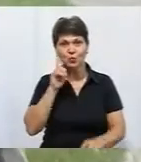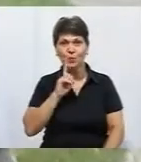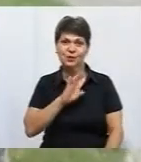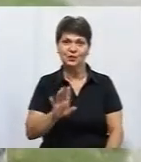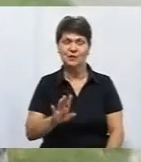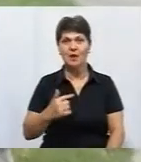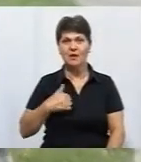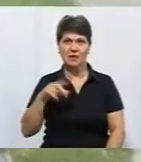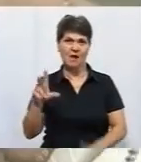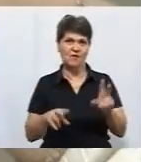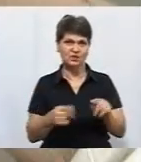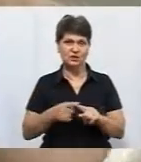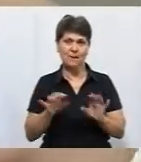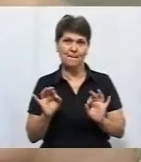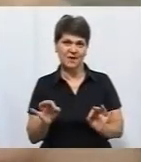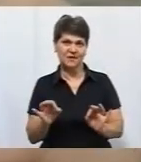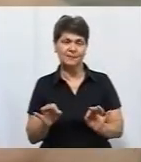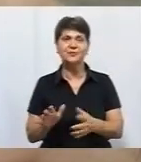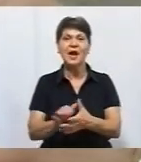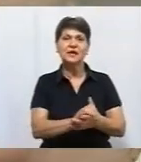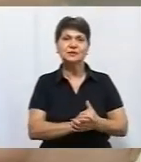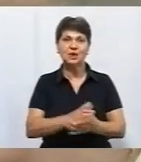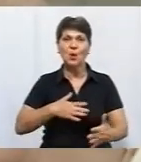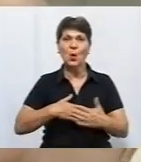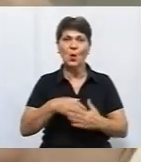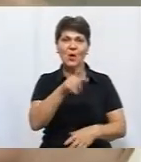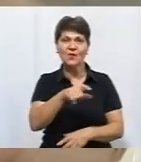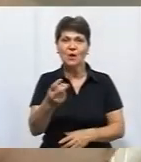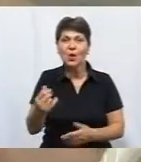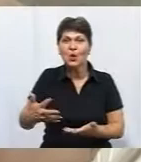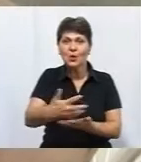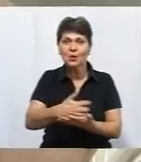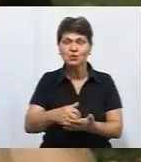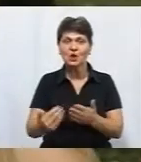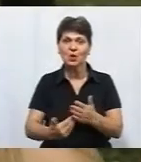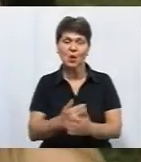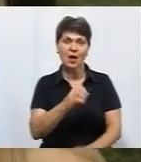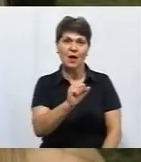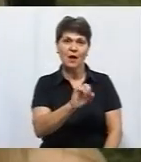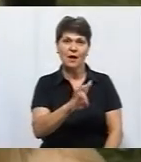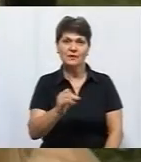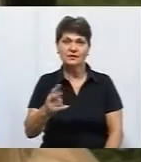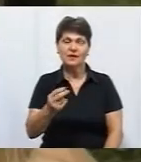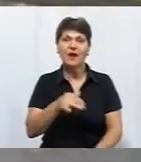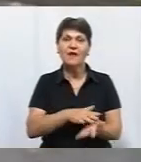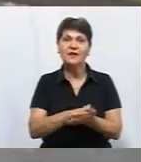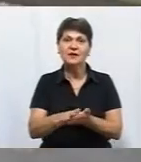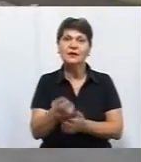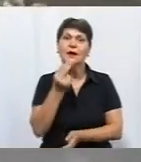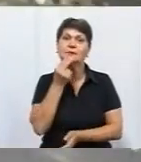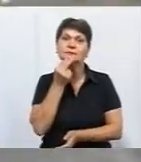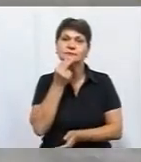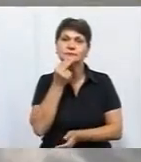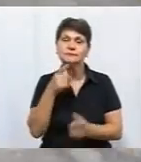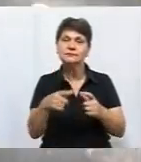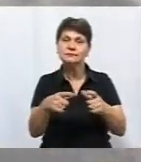Ну, я вважаю, що це правильно. У спільноті волонтери оголосили новий збір грошей. Анастасія розповідає, їх витратять на годівниці. Туди